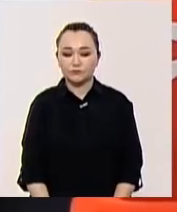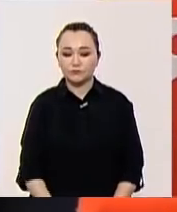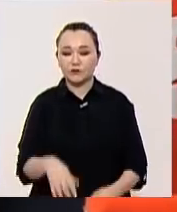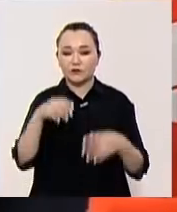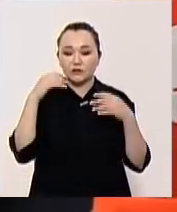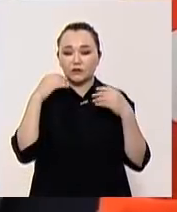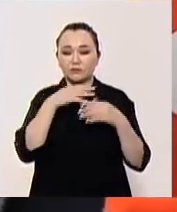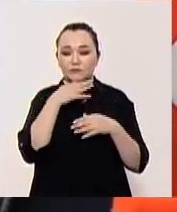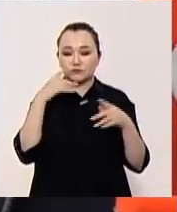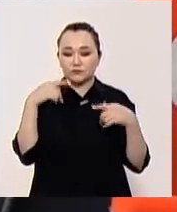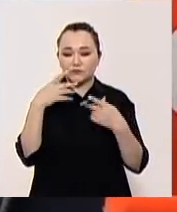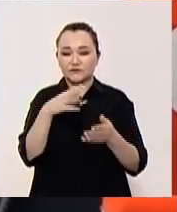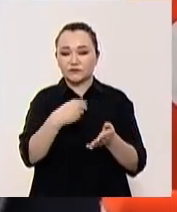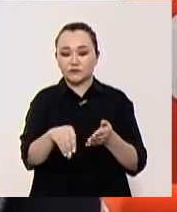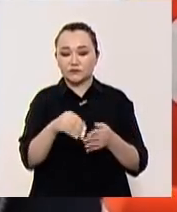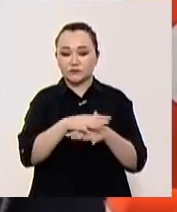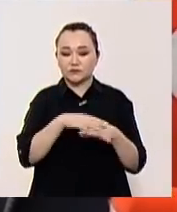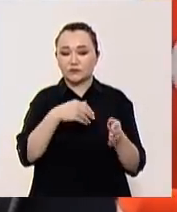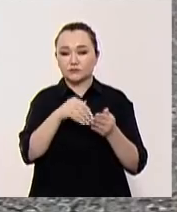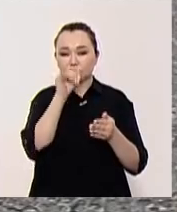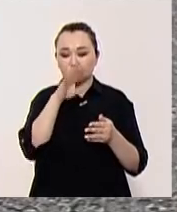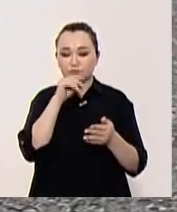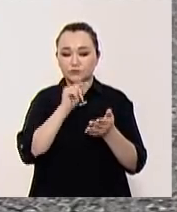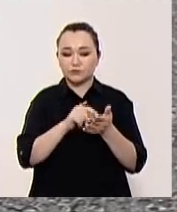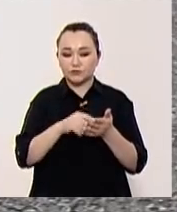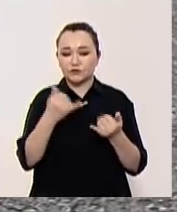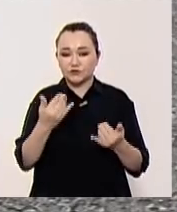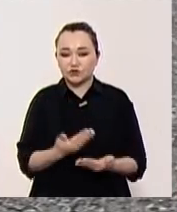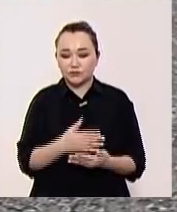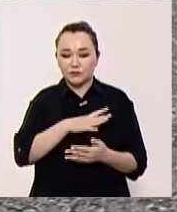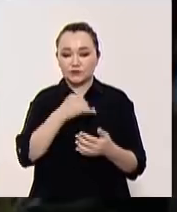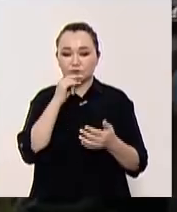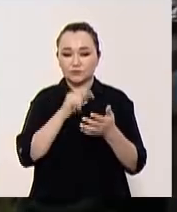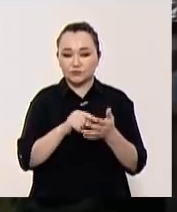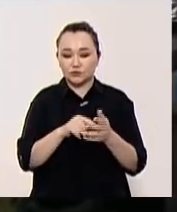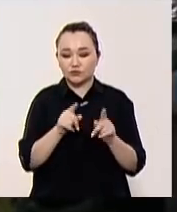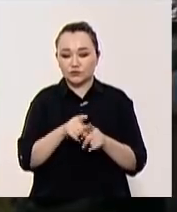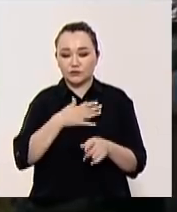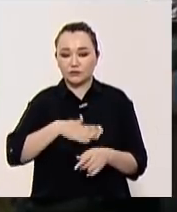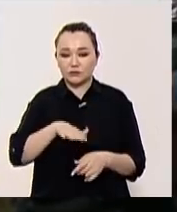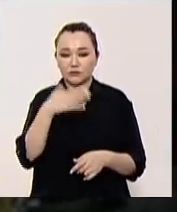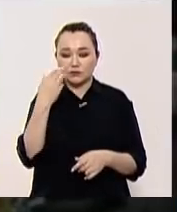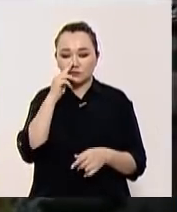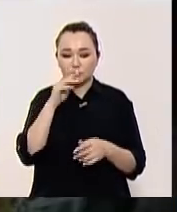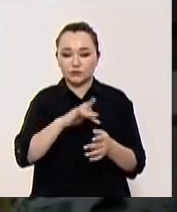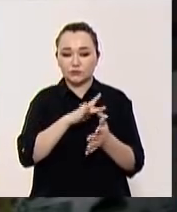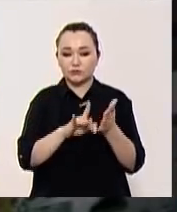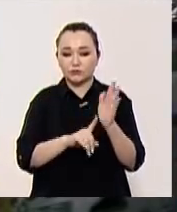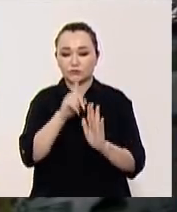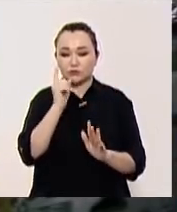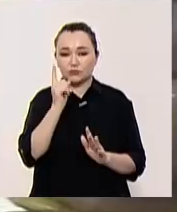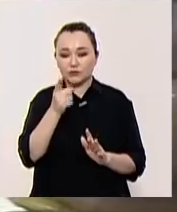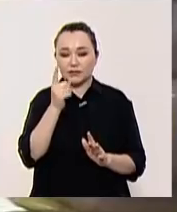Мал етін алуға қалтасы көтермейтін тұрғындар әдетте құс етімен жан бағатын, бірақ қазір тауық етінің де құны мәз емес. Шымкентте жыл басында келісі 1000